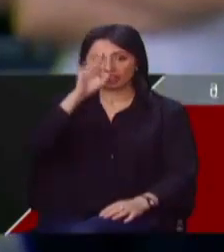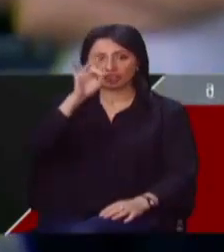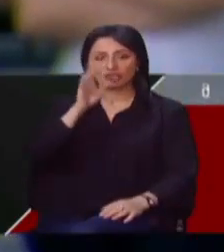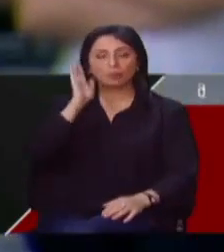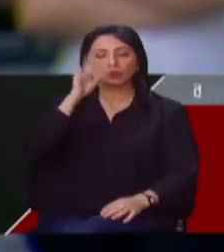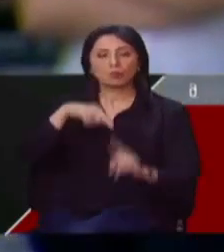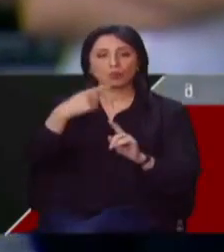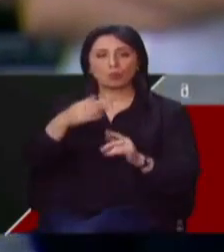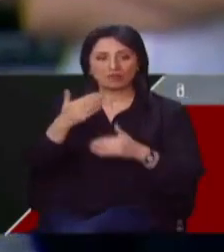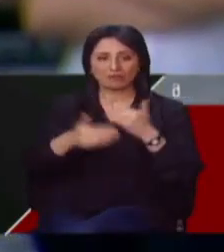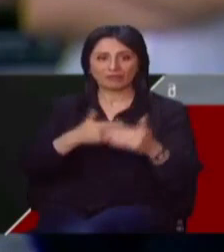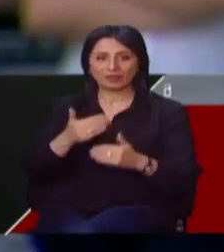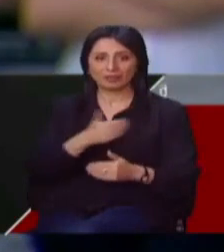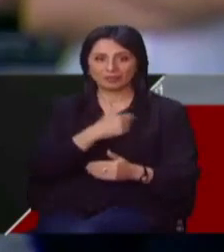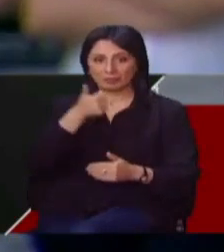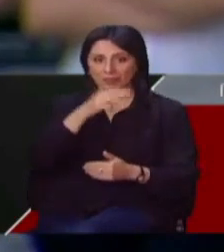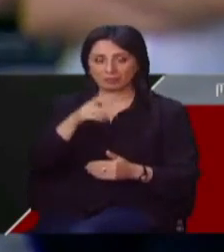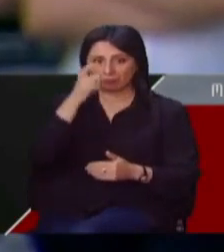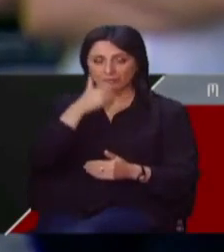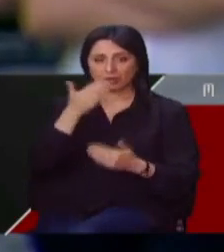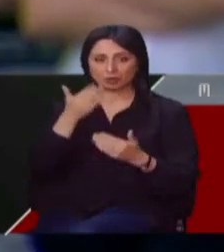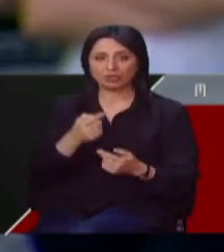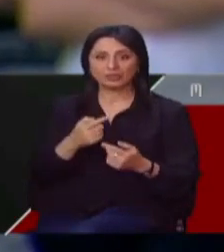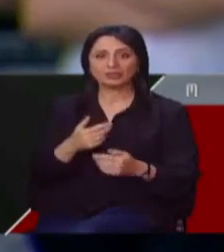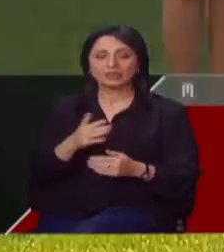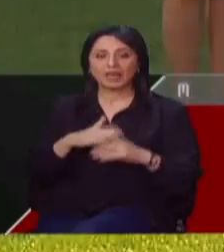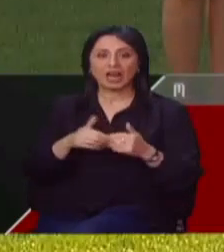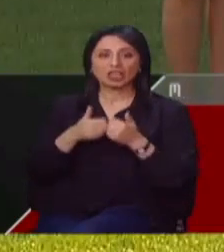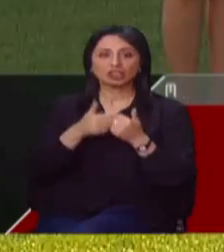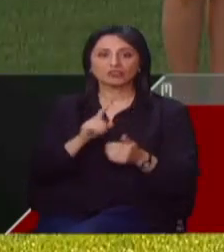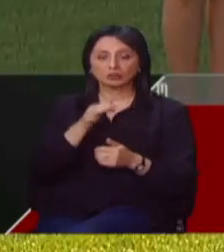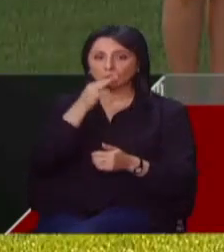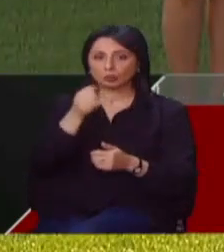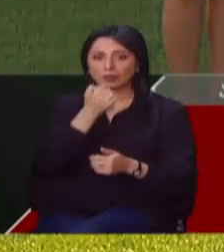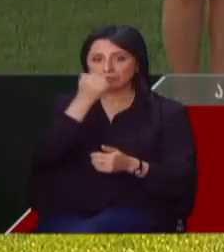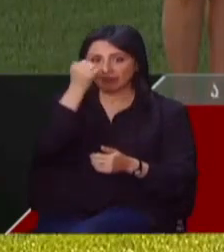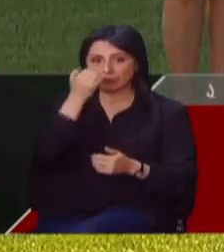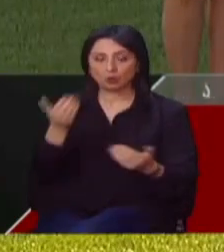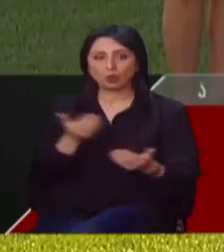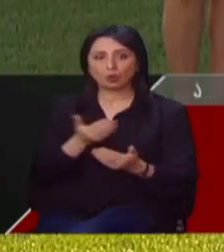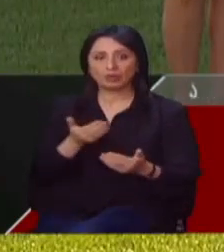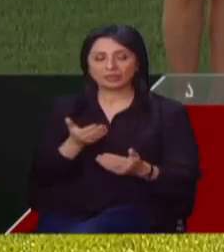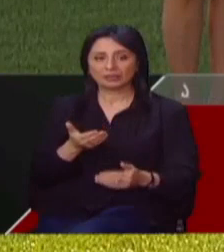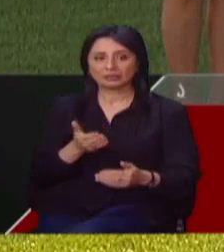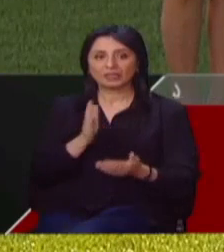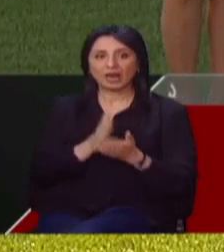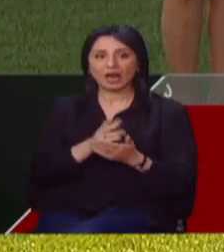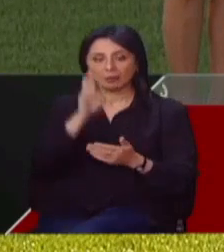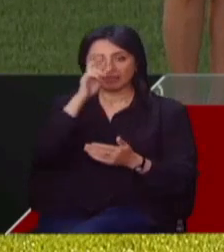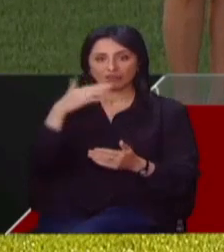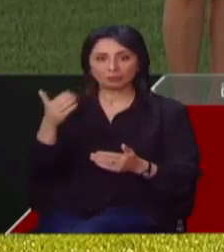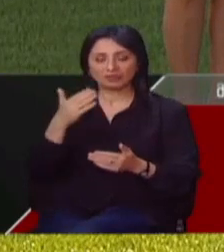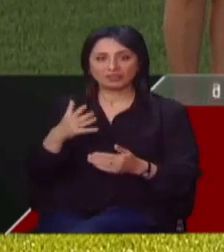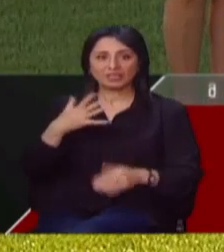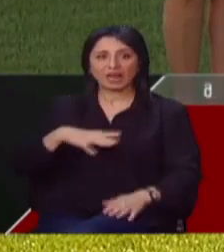ჩემპიონები გამხდარიყავით. მინდა ბატონ პრემიერ-მინისტრს ასეთ დიდი ხელშეწყობისთვის ვუთხრა მადლობა, რომელიც აქვს თავრობის